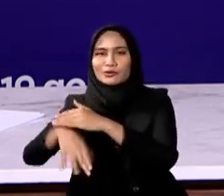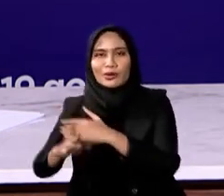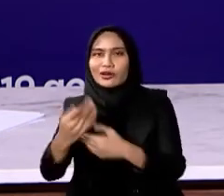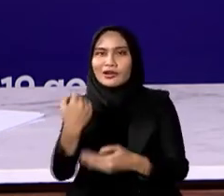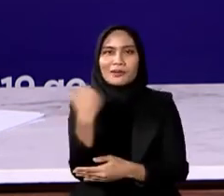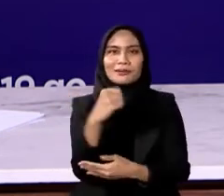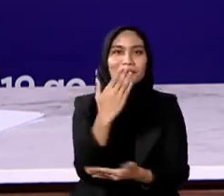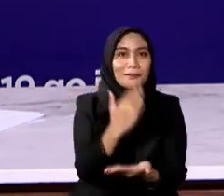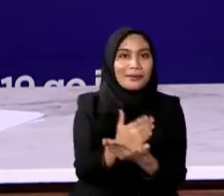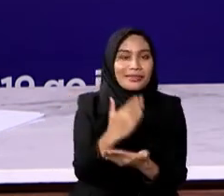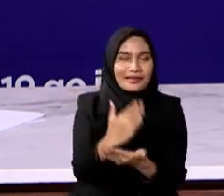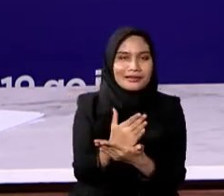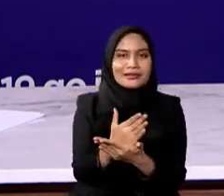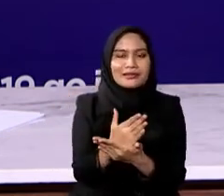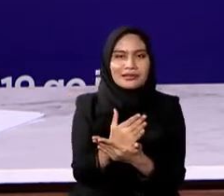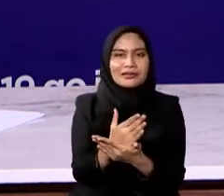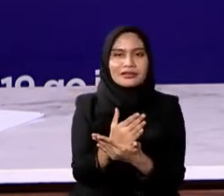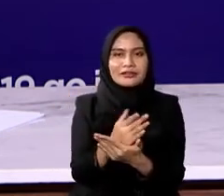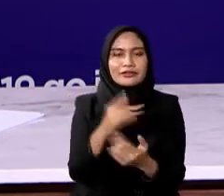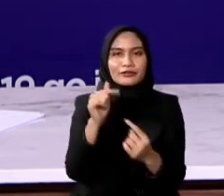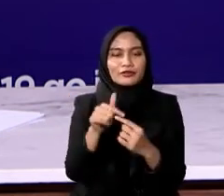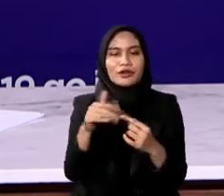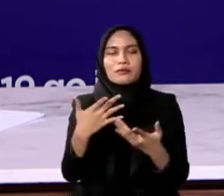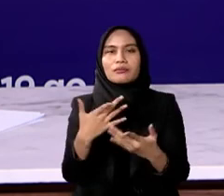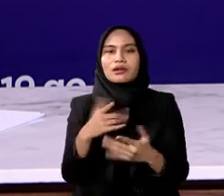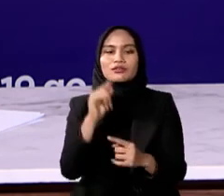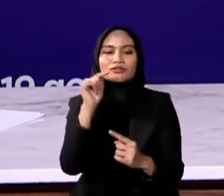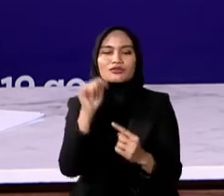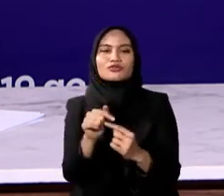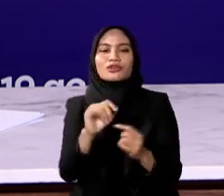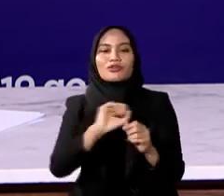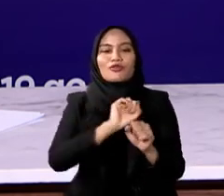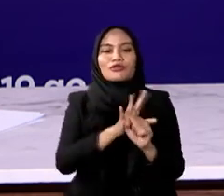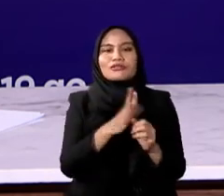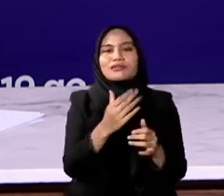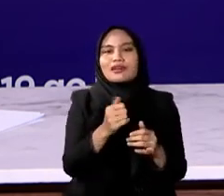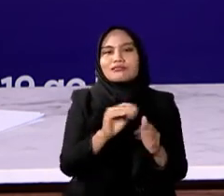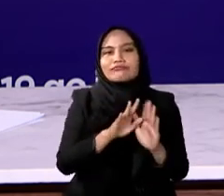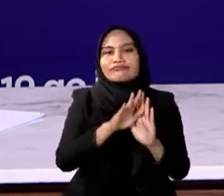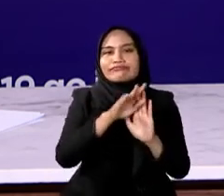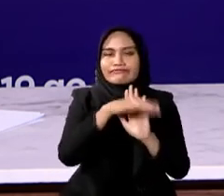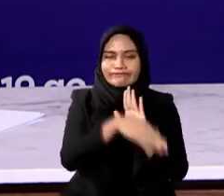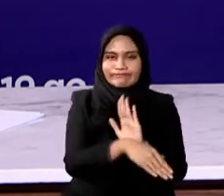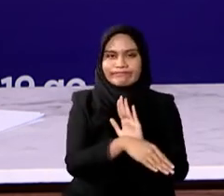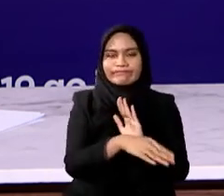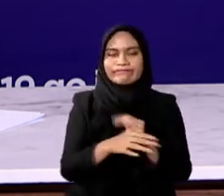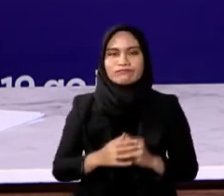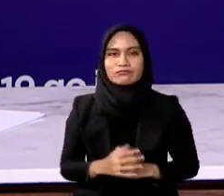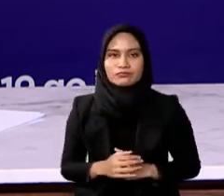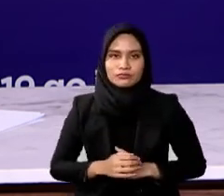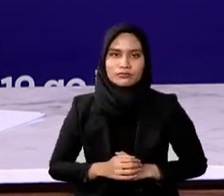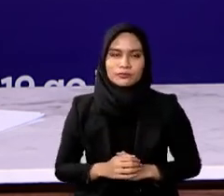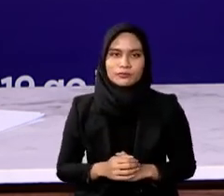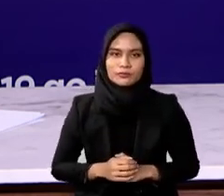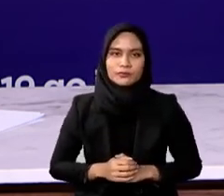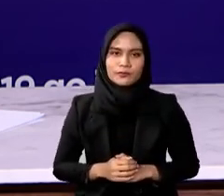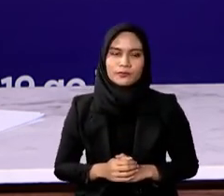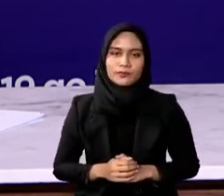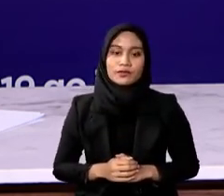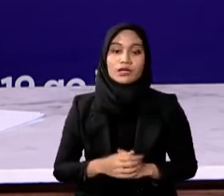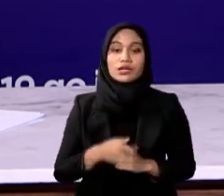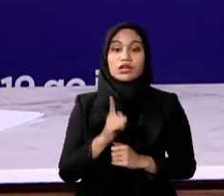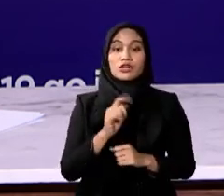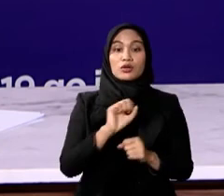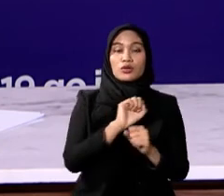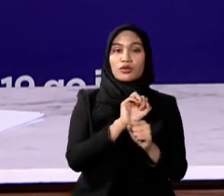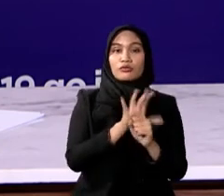perlindungan kepada masyarakat sekaligus pengendalian penyebaran COVID-19. Perlu diketahui, apabila